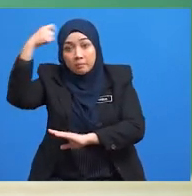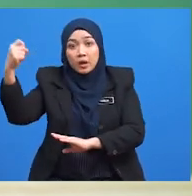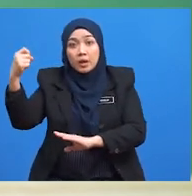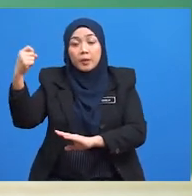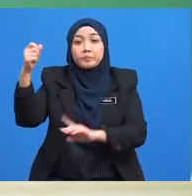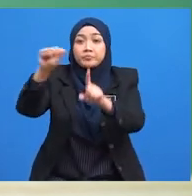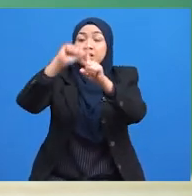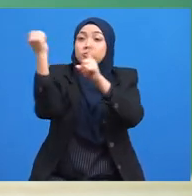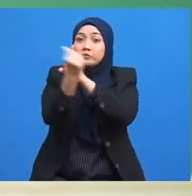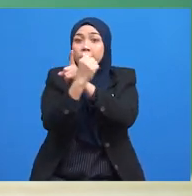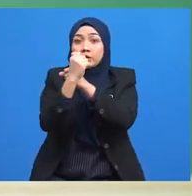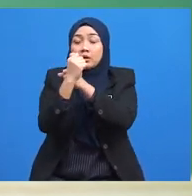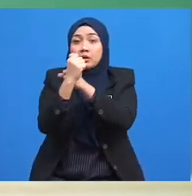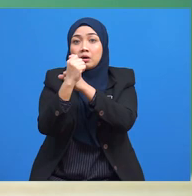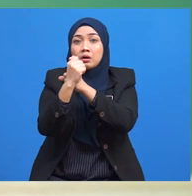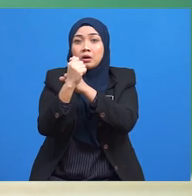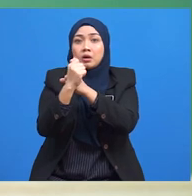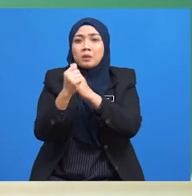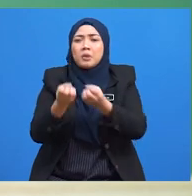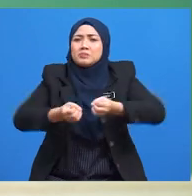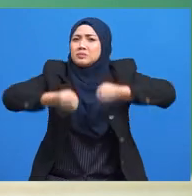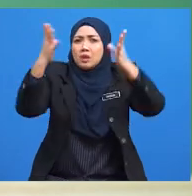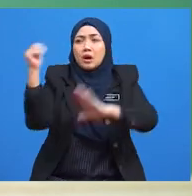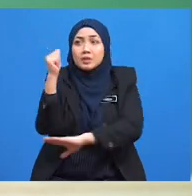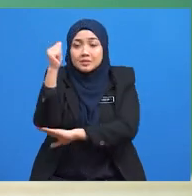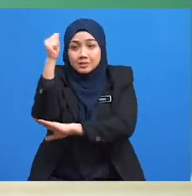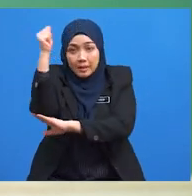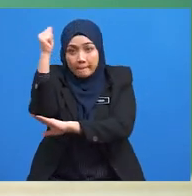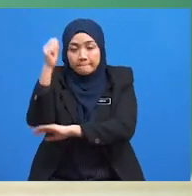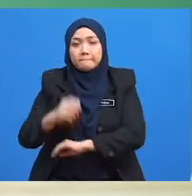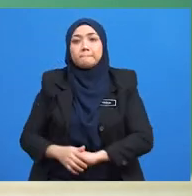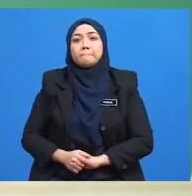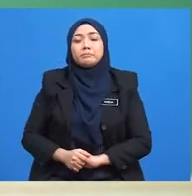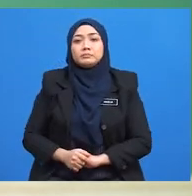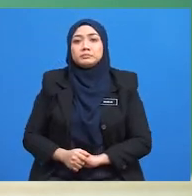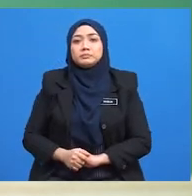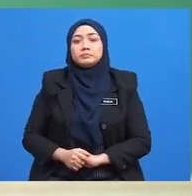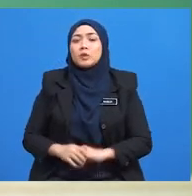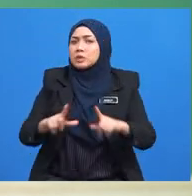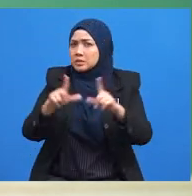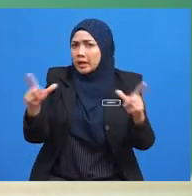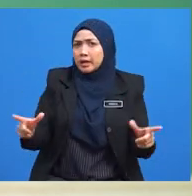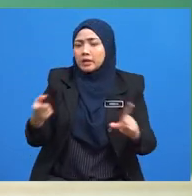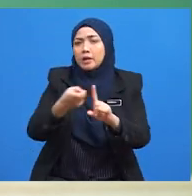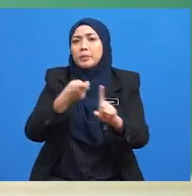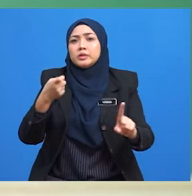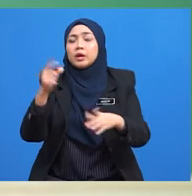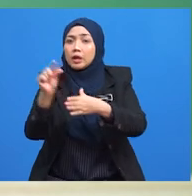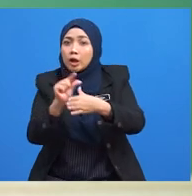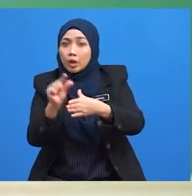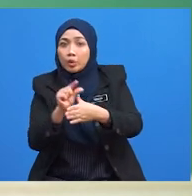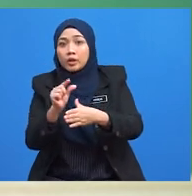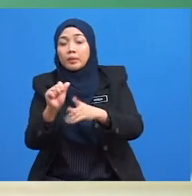asap, debu dan gas yang telah dikeluarkan oleh gunung berapi. Selain daripada gangguan